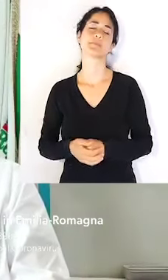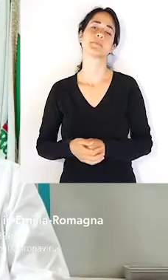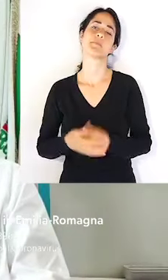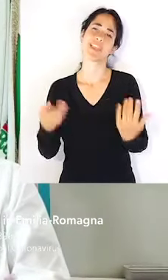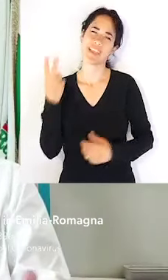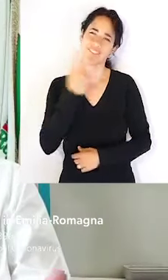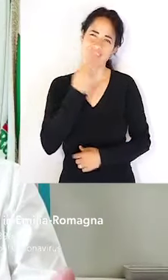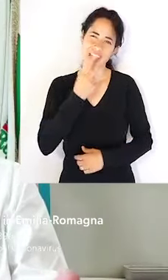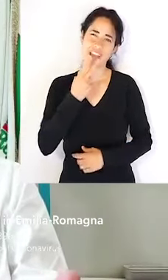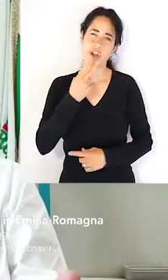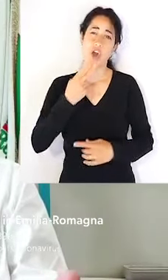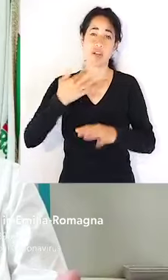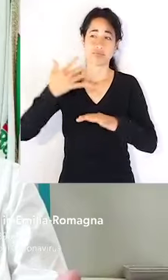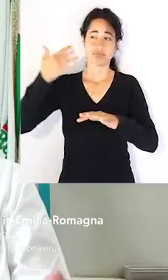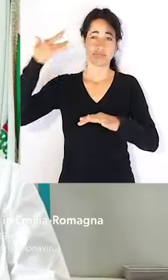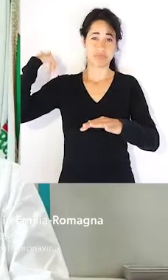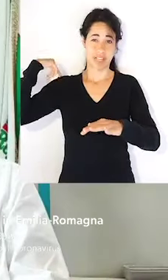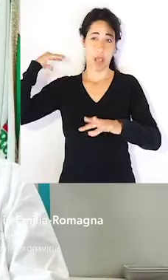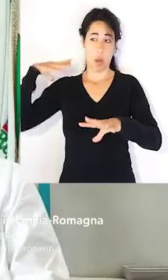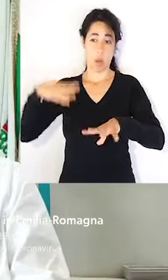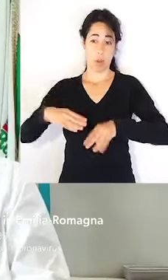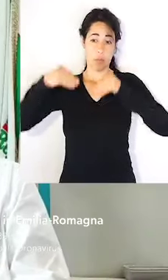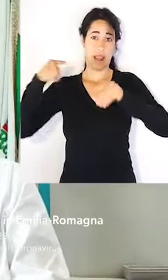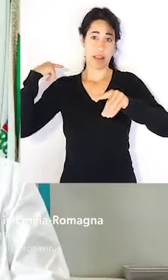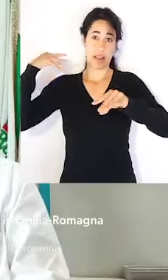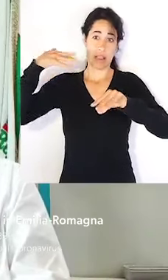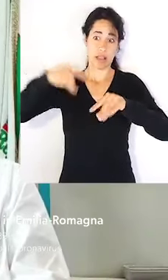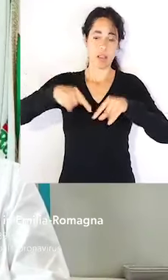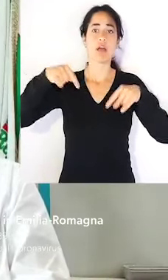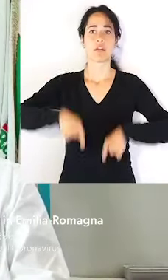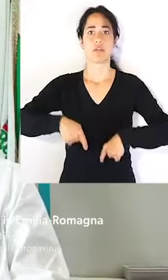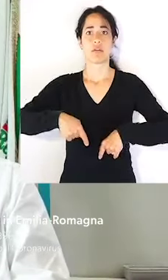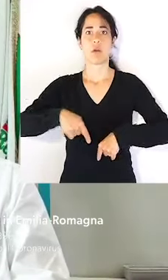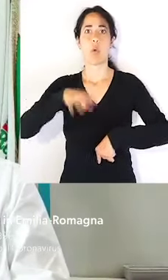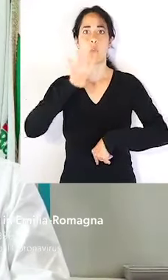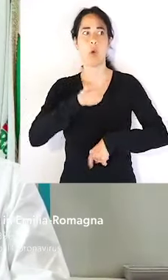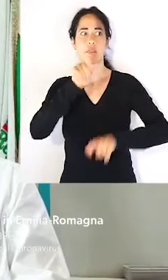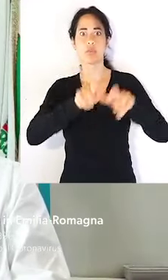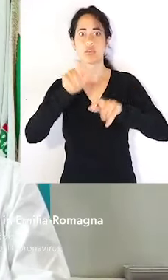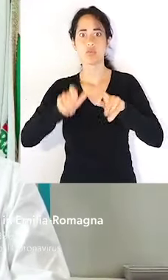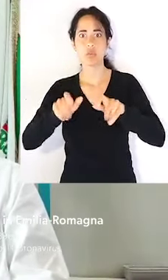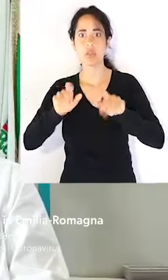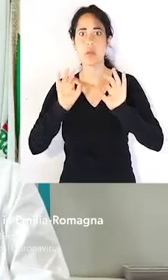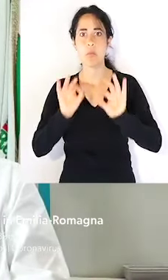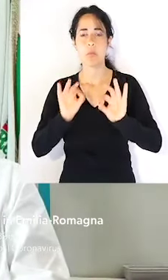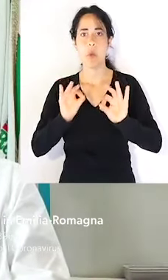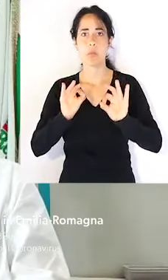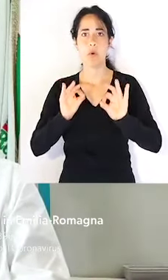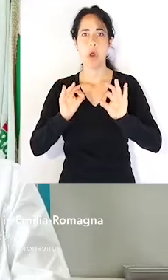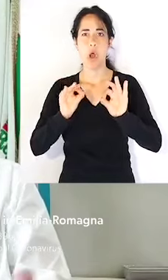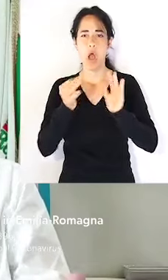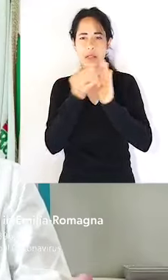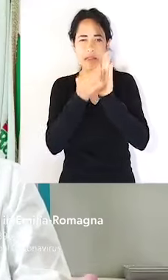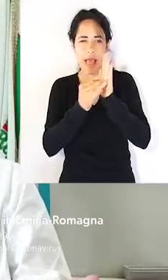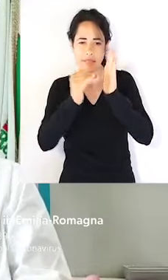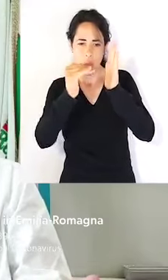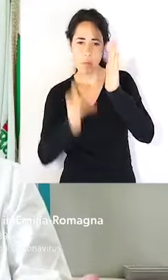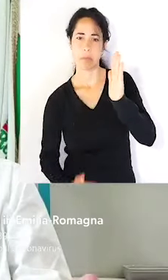che dall'inizio dell'epidemia il dato di 4 deceduti è il